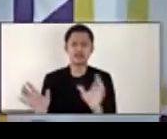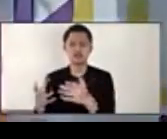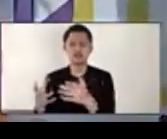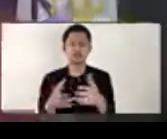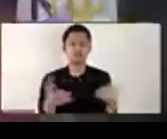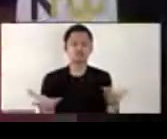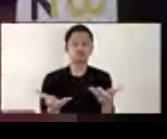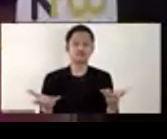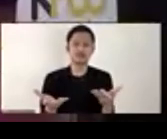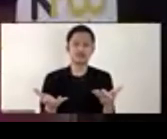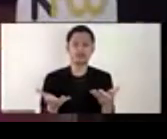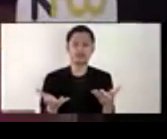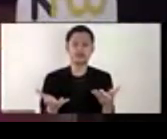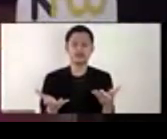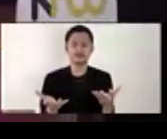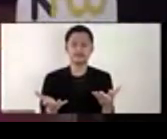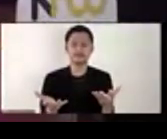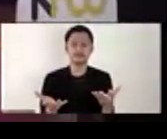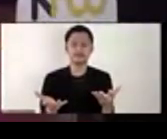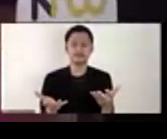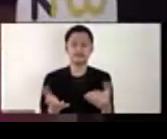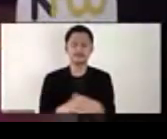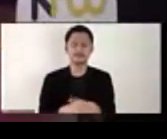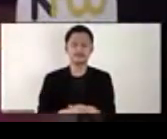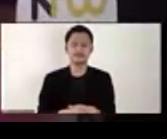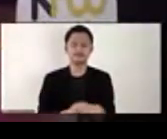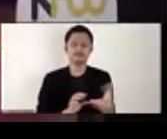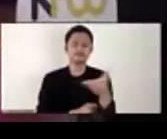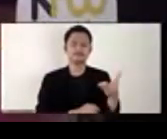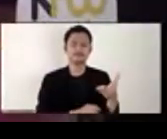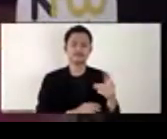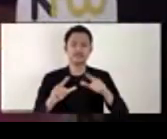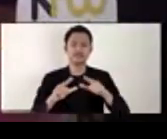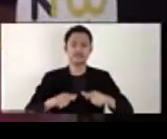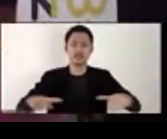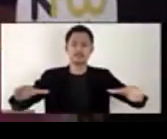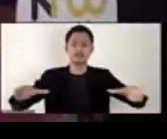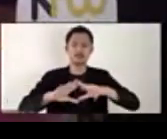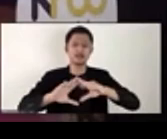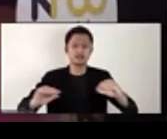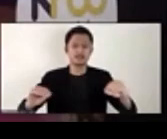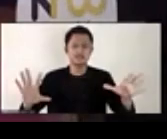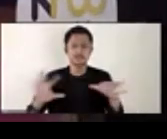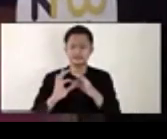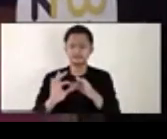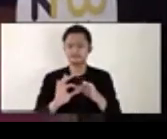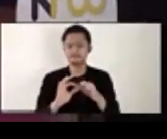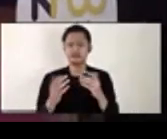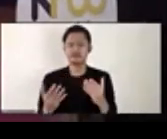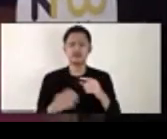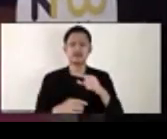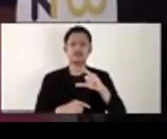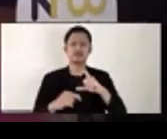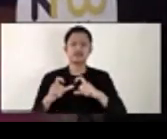E para yang bekerja di lapangan ini bisa bersinergi baik dengan sesama siswa maupun dengan